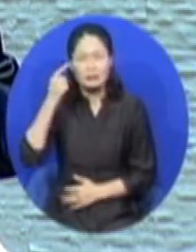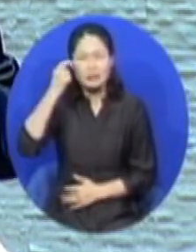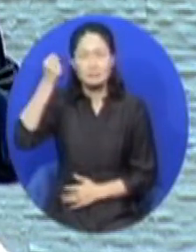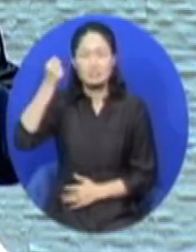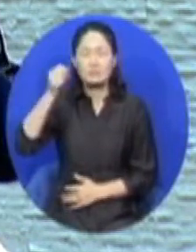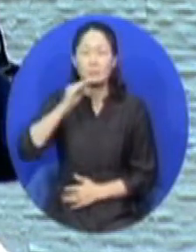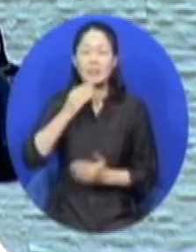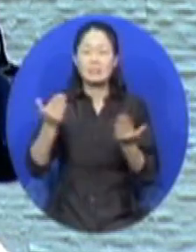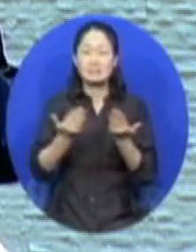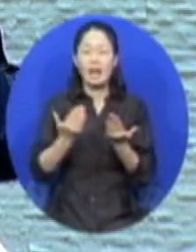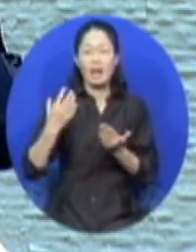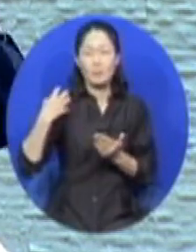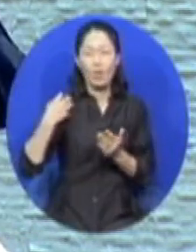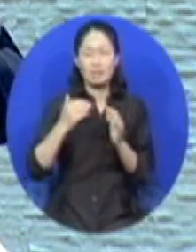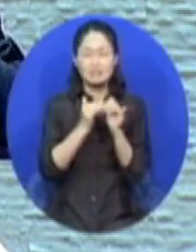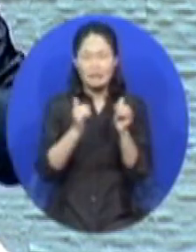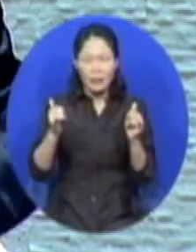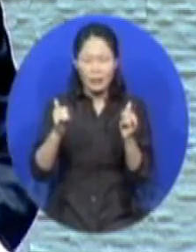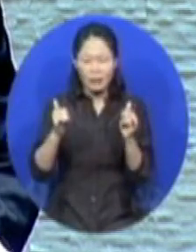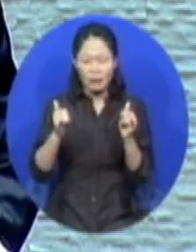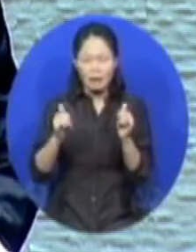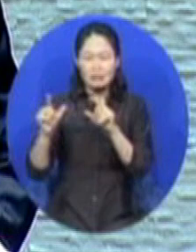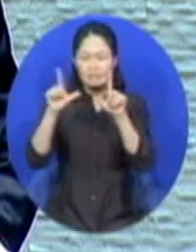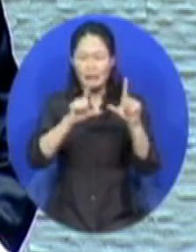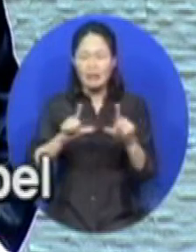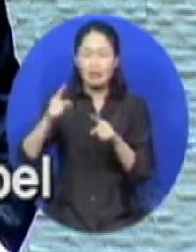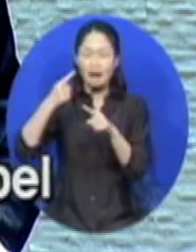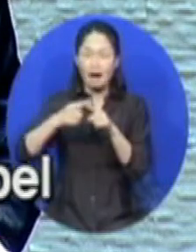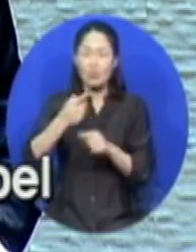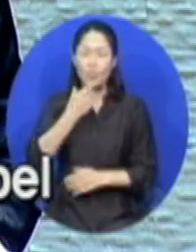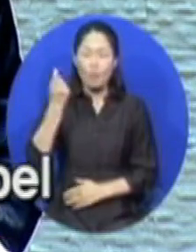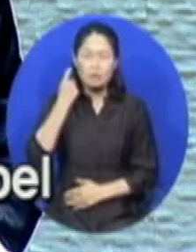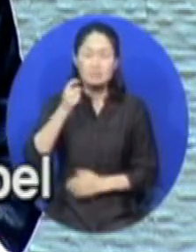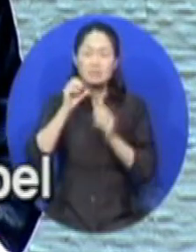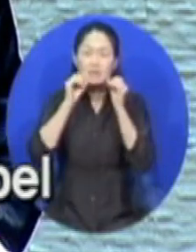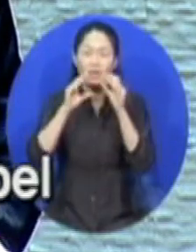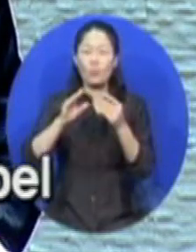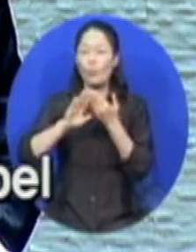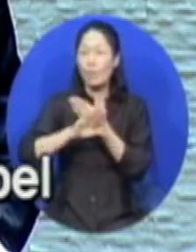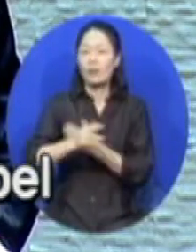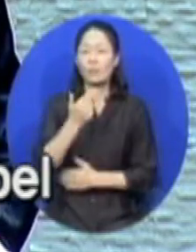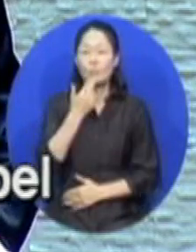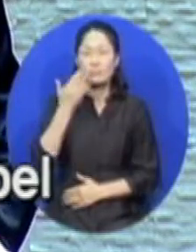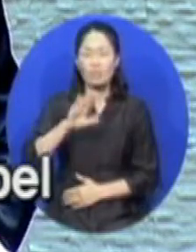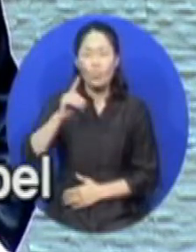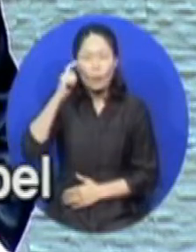삶을 살다가 복음을 전한 것 밖에 없는데 왜 이렇게 되나